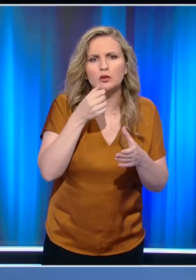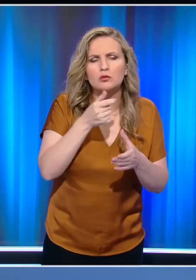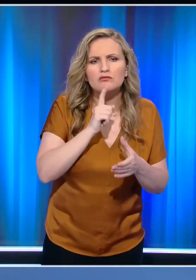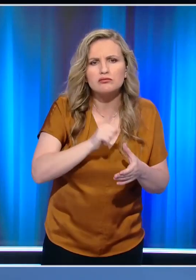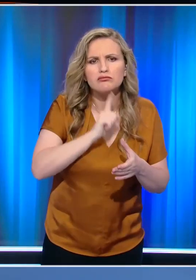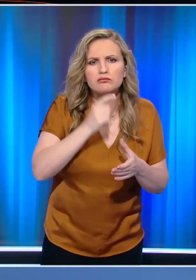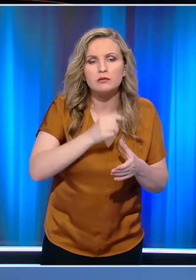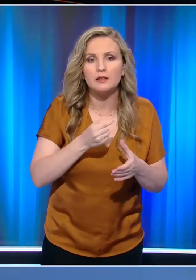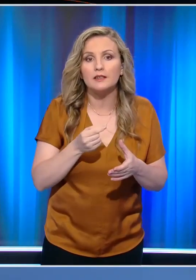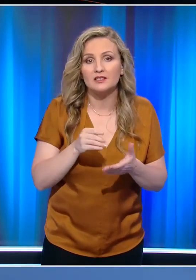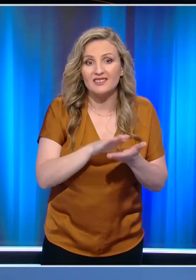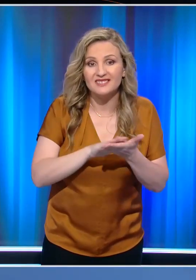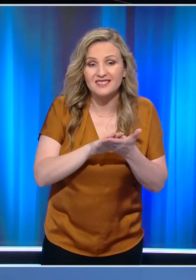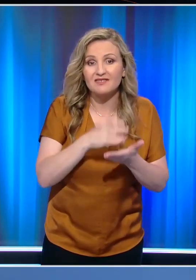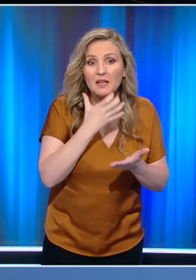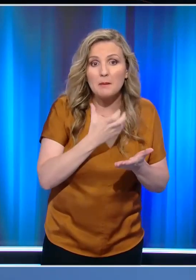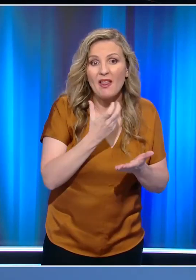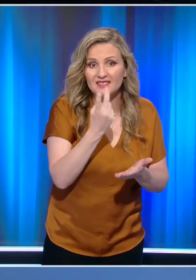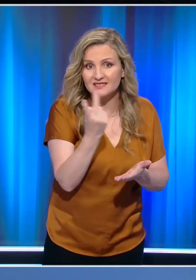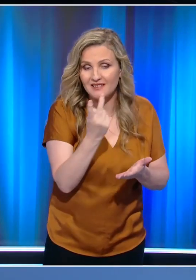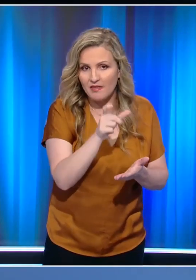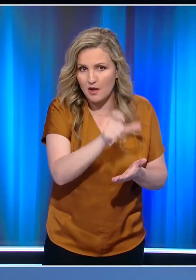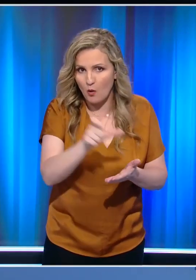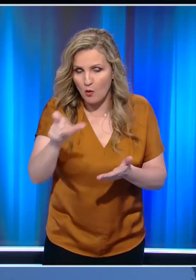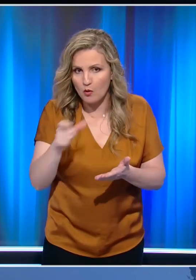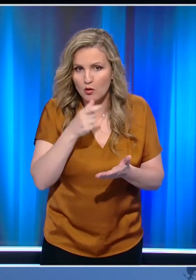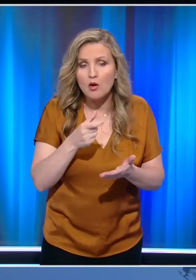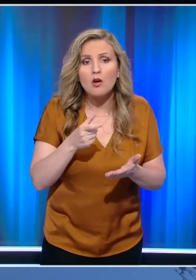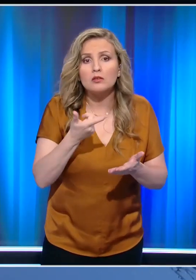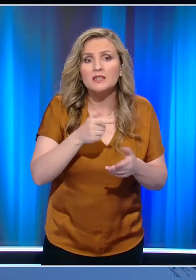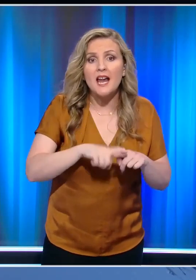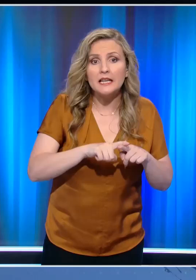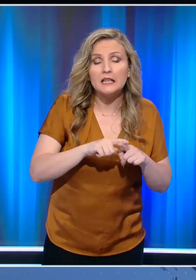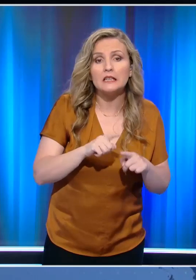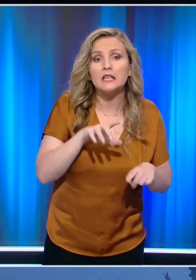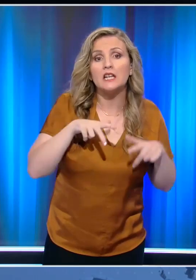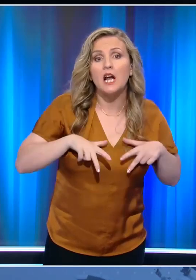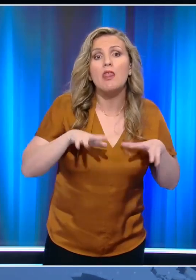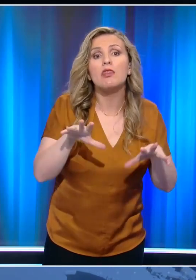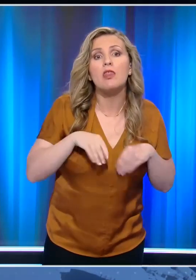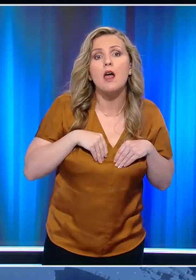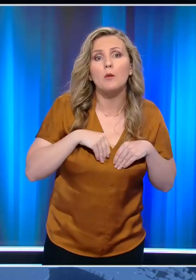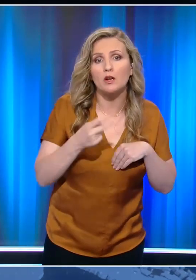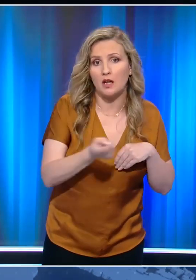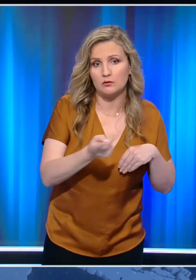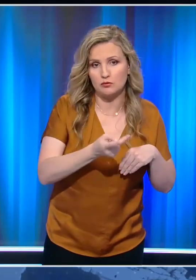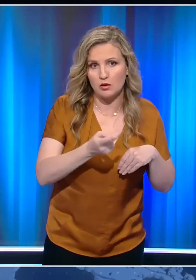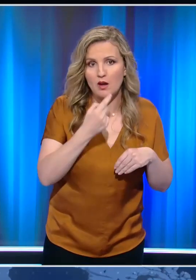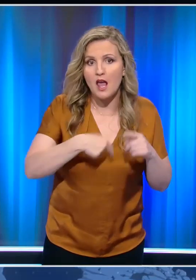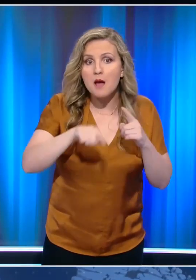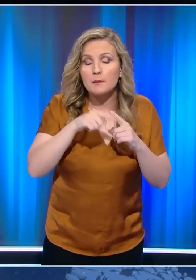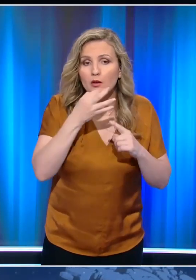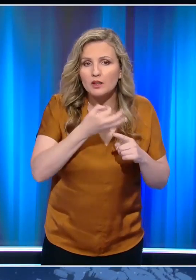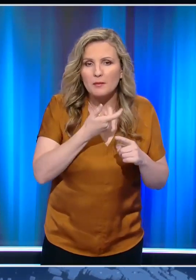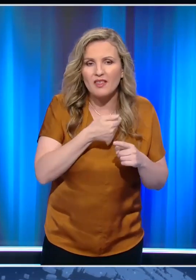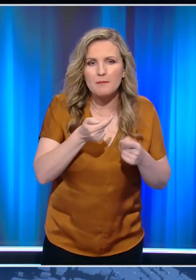δύο ψευτομουφτίδων, των θρησκευτικών δηλαδή ηγετών, που δεν γίνονται αποδεκτοί από την ελληνική πολιτεία, ενώ μιλώντας για τα μέλη της